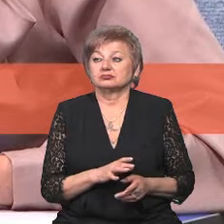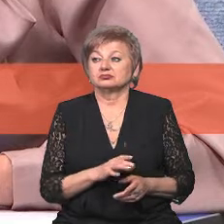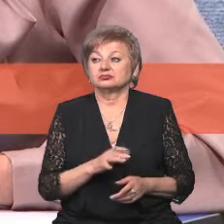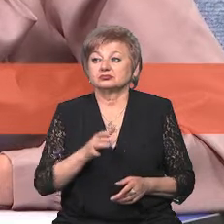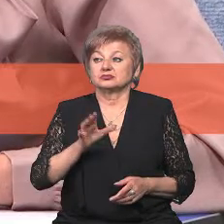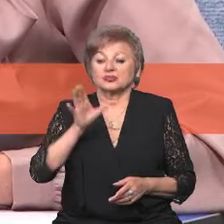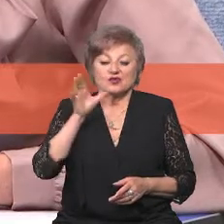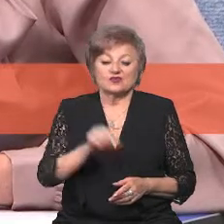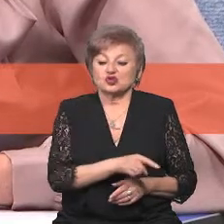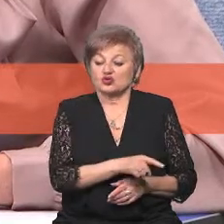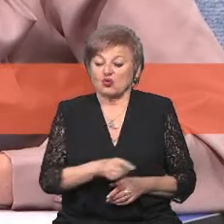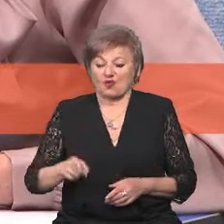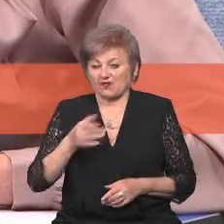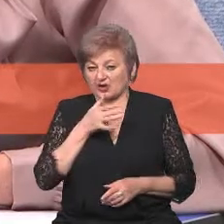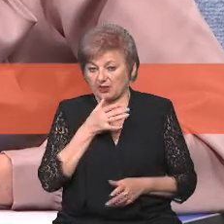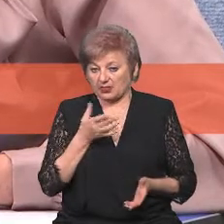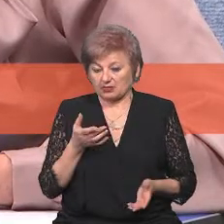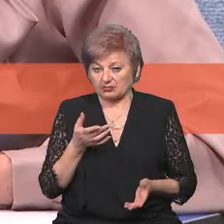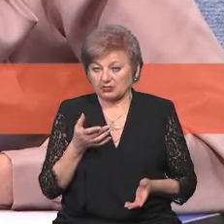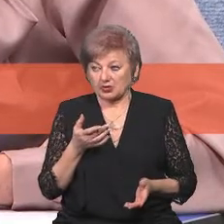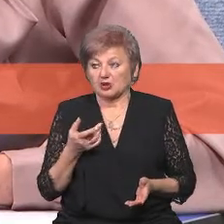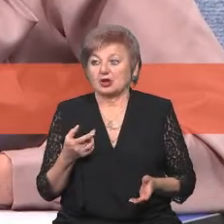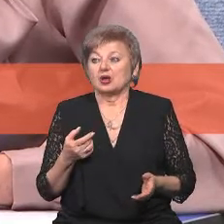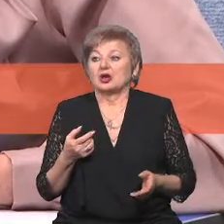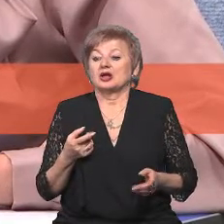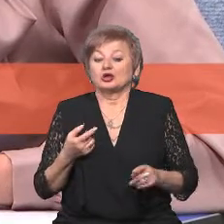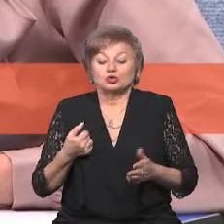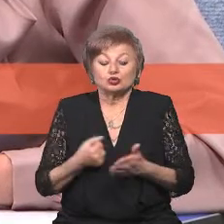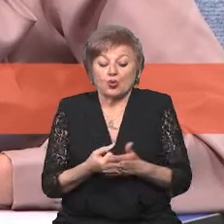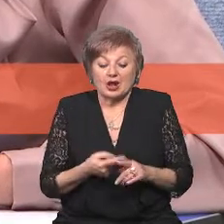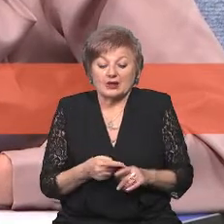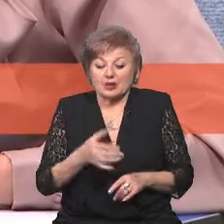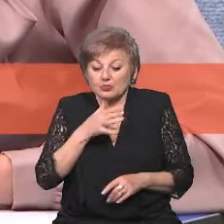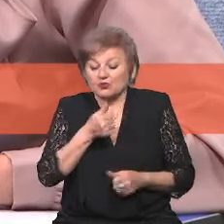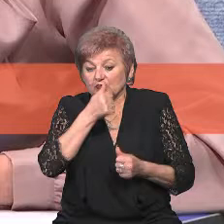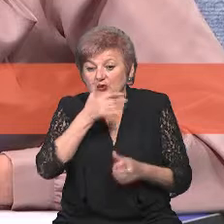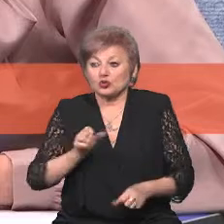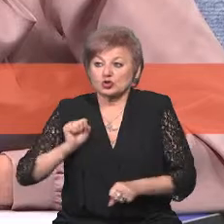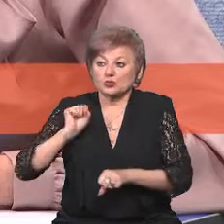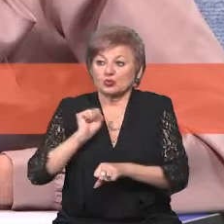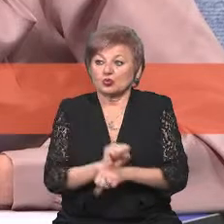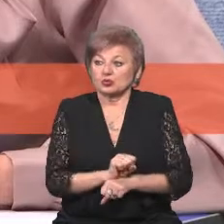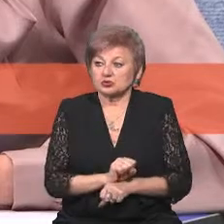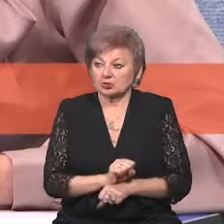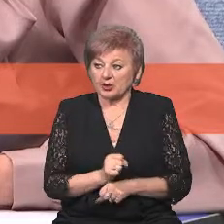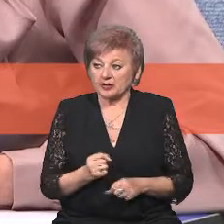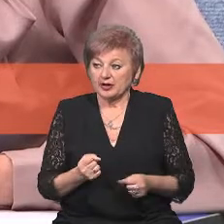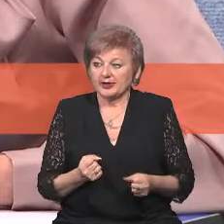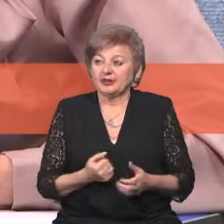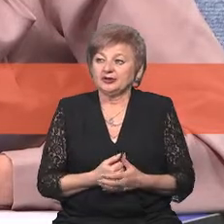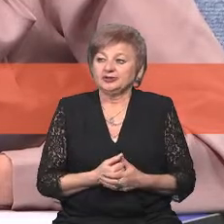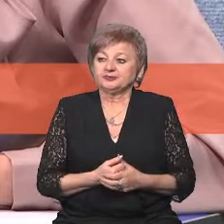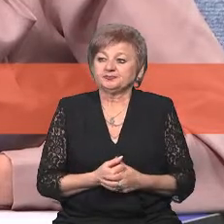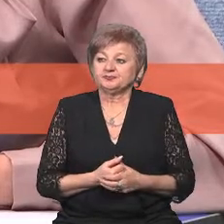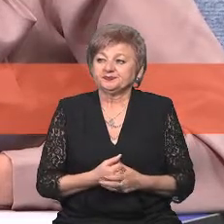весь цей час. Чому до сих пір ми не можемо зупинити спалах кору?